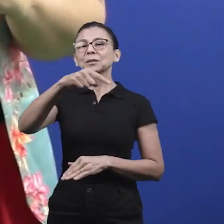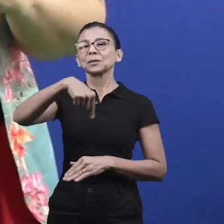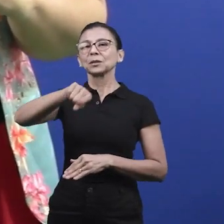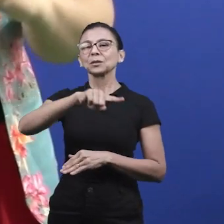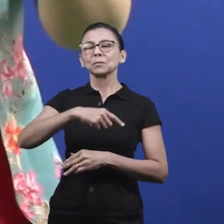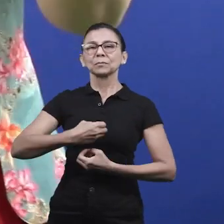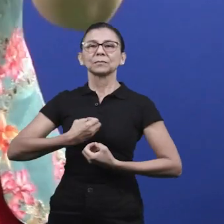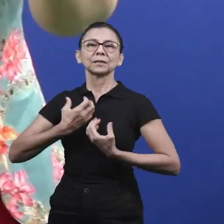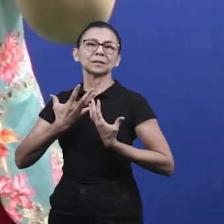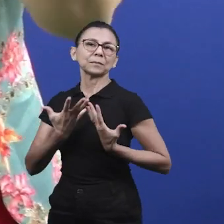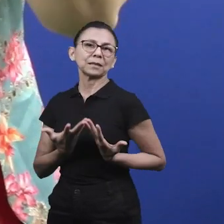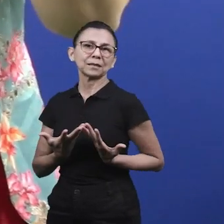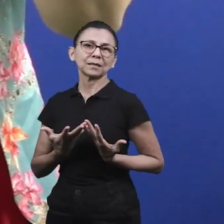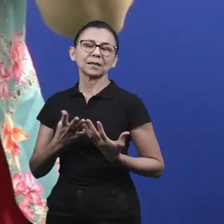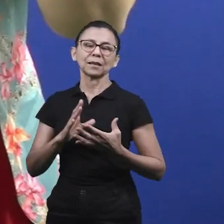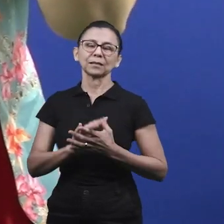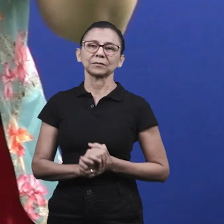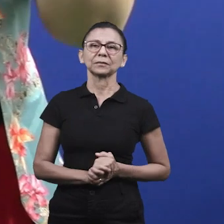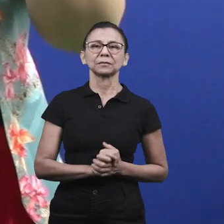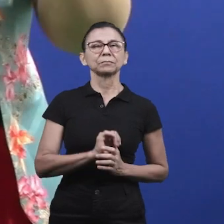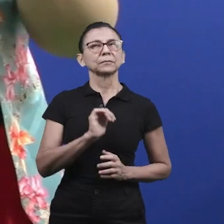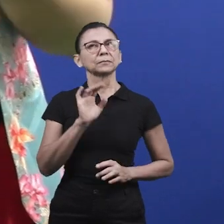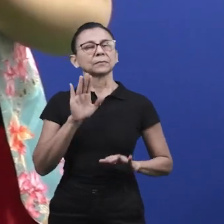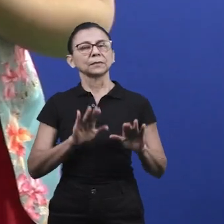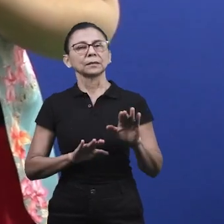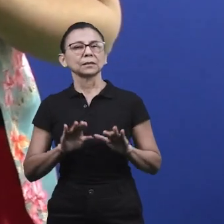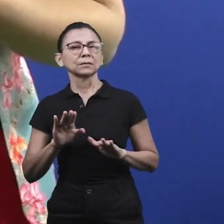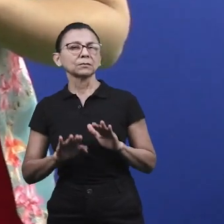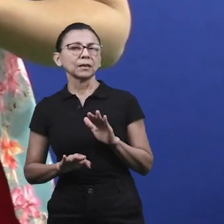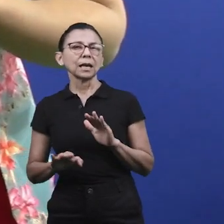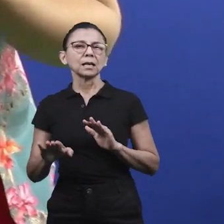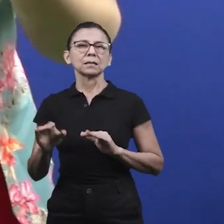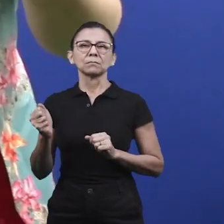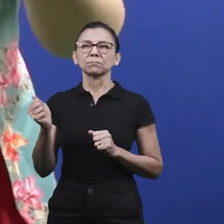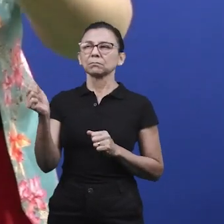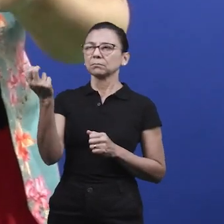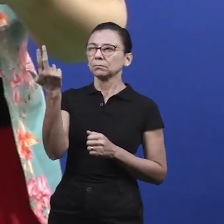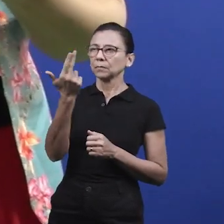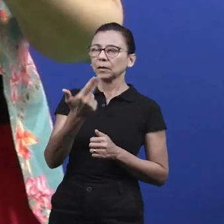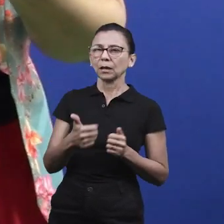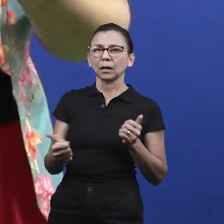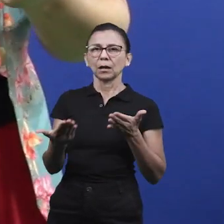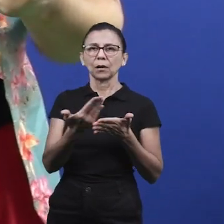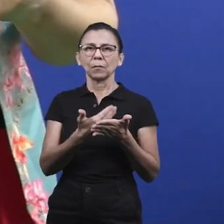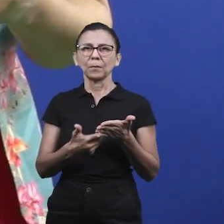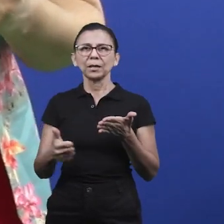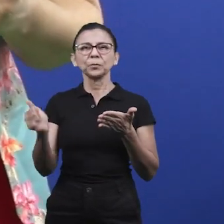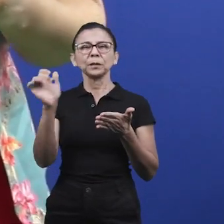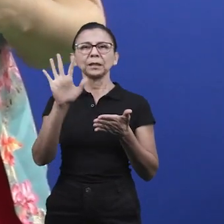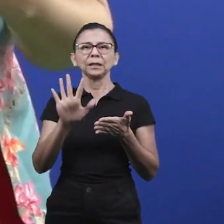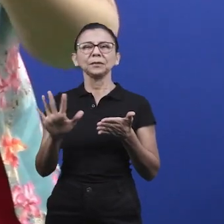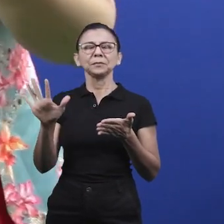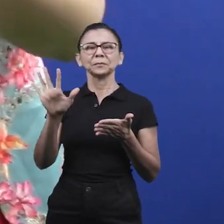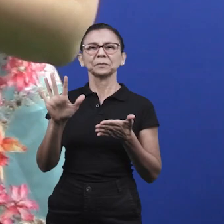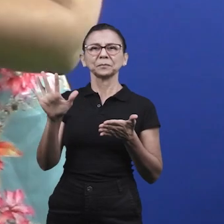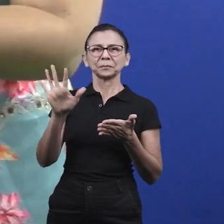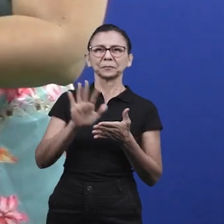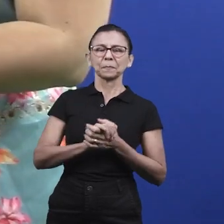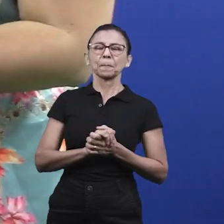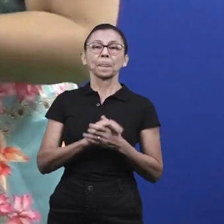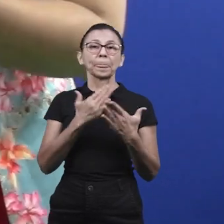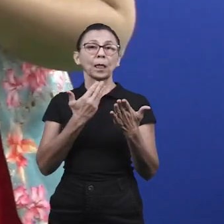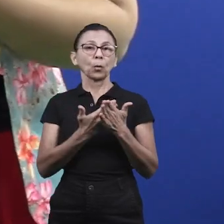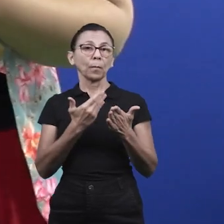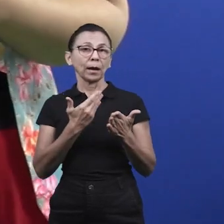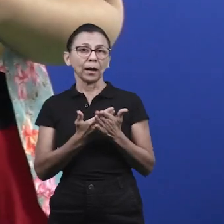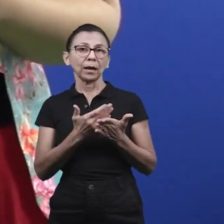que tous puissent s'exprimer, des fois avec des images, afin qu'un élève qui n'a